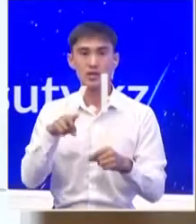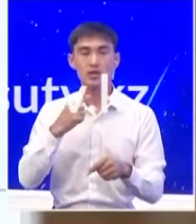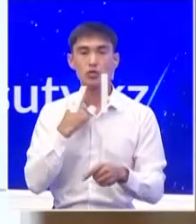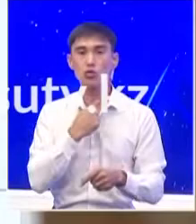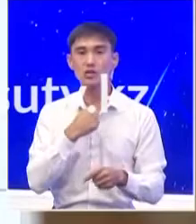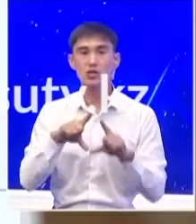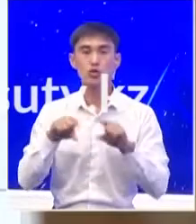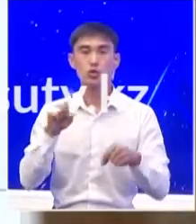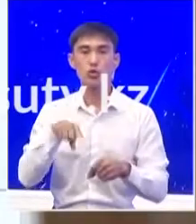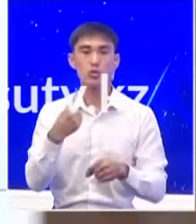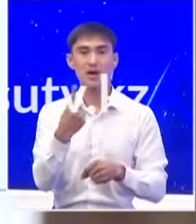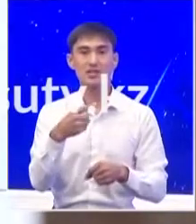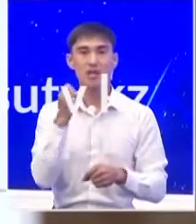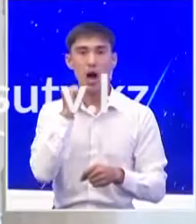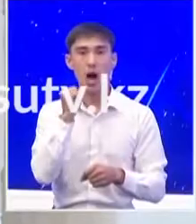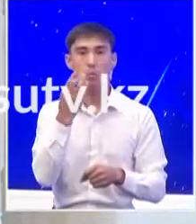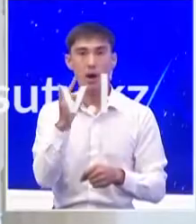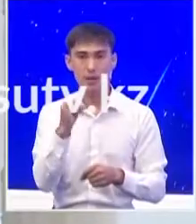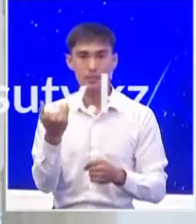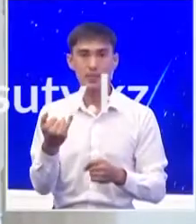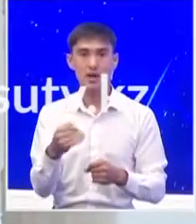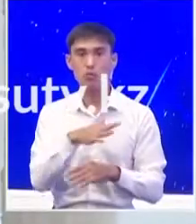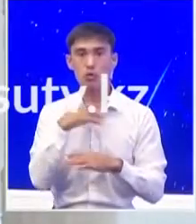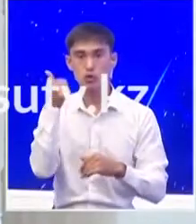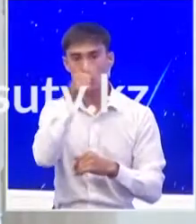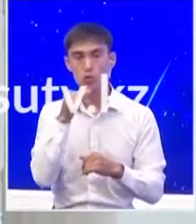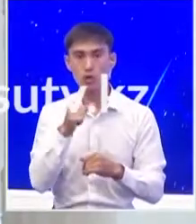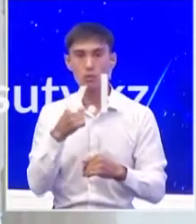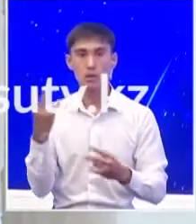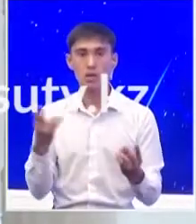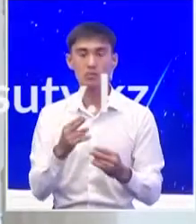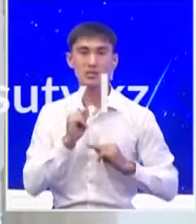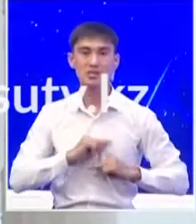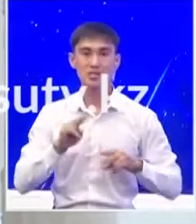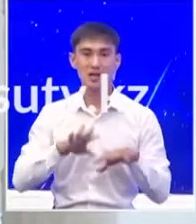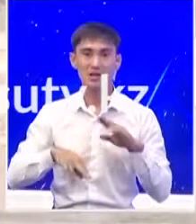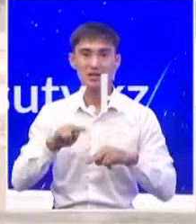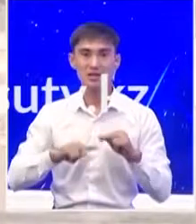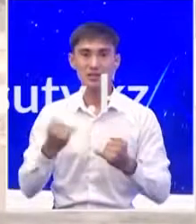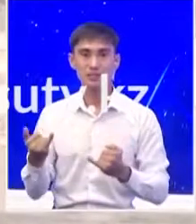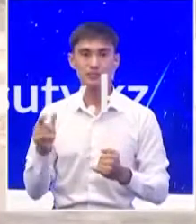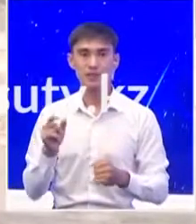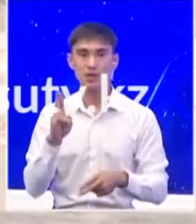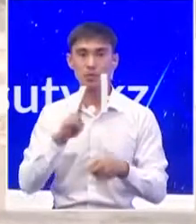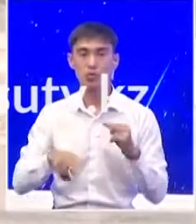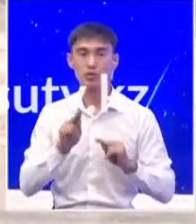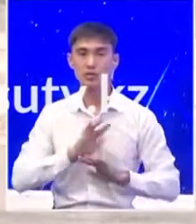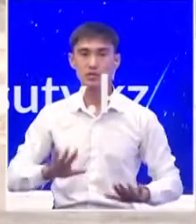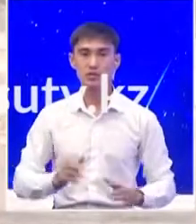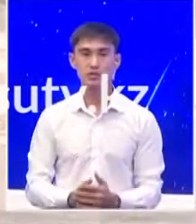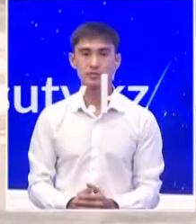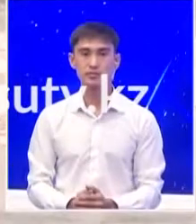Абая. Ее ремонт затянулся. Больше года понадобилось строителям. И тем не менее, работы еще не завершены. Суд обязал